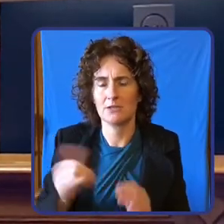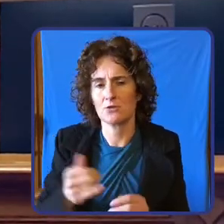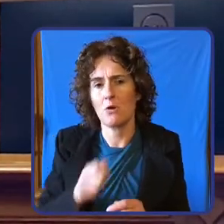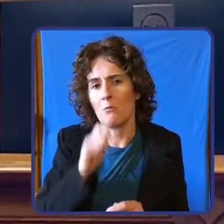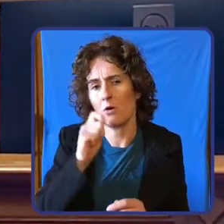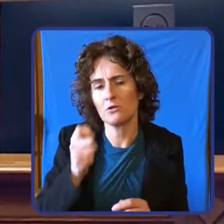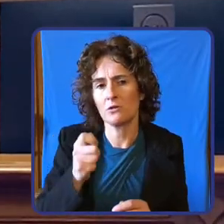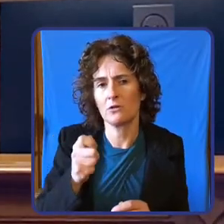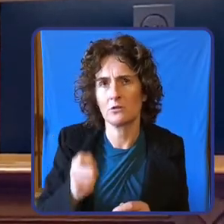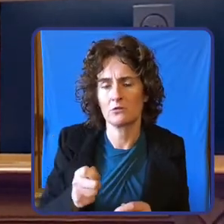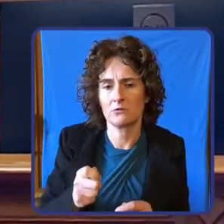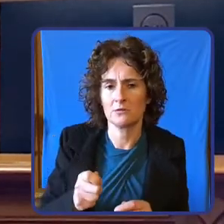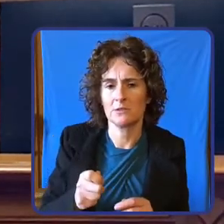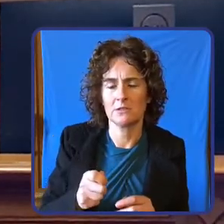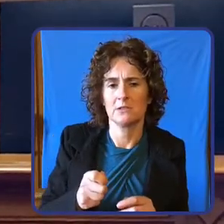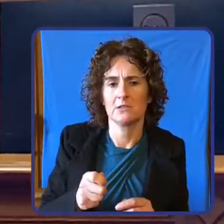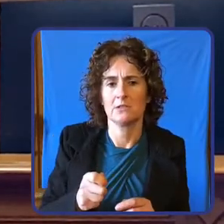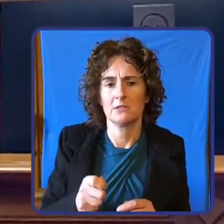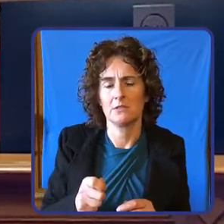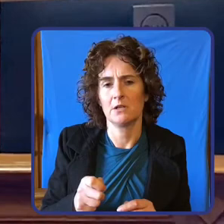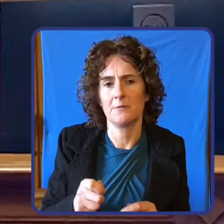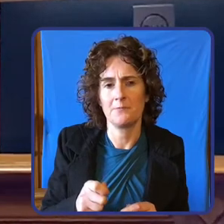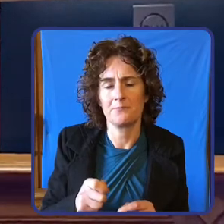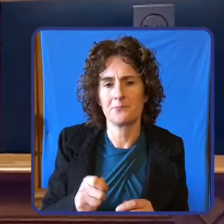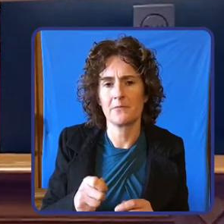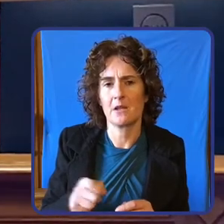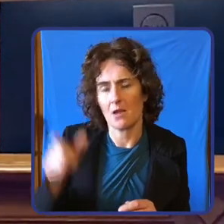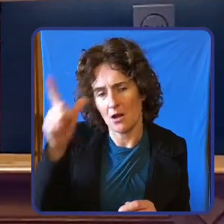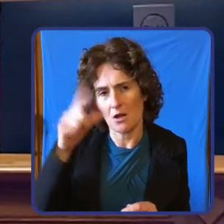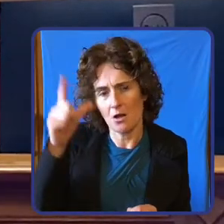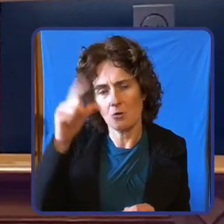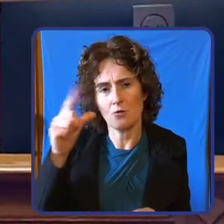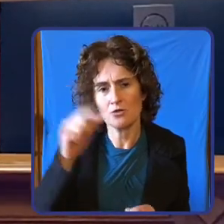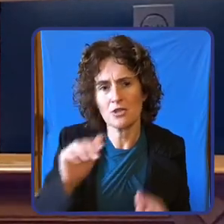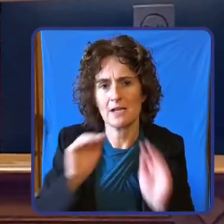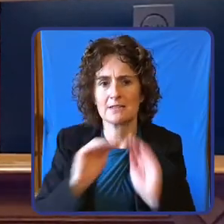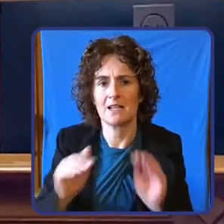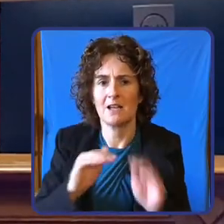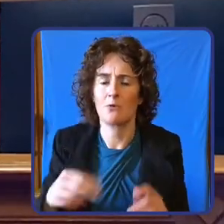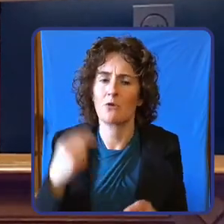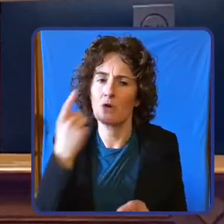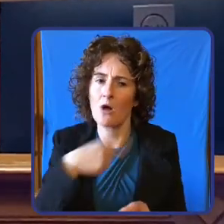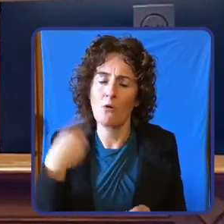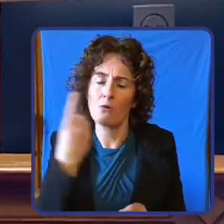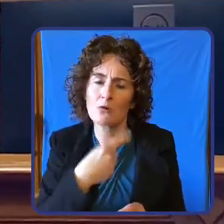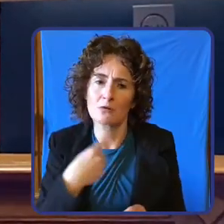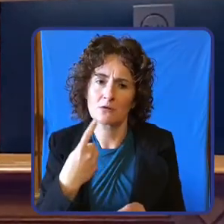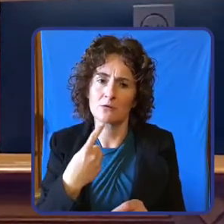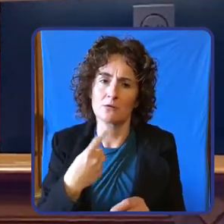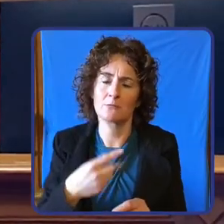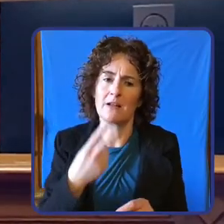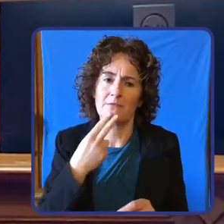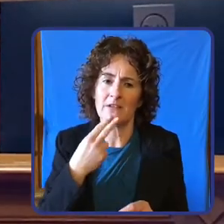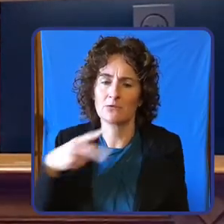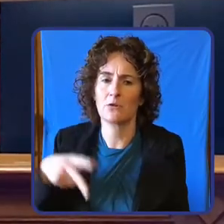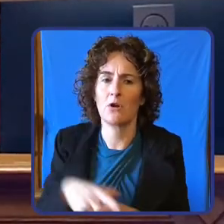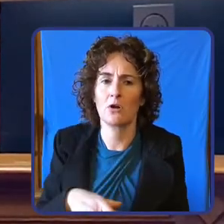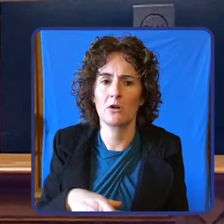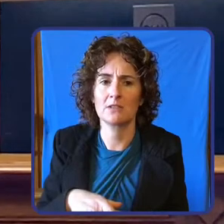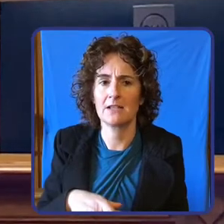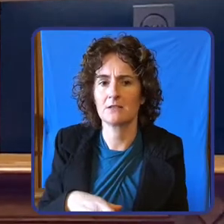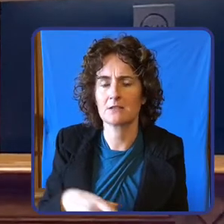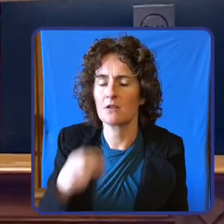támogat. Jó, tehát Magyarország lakossága támogatja, Orbán Viktor akadályozza Finnország és Svédország felvételét a NATO-ba.